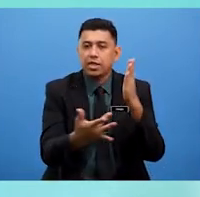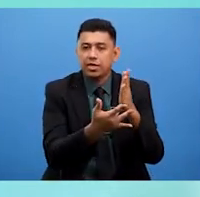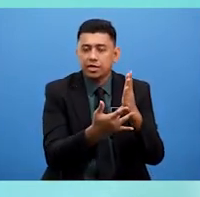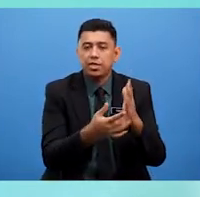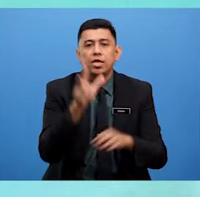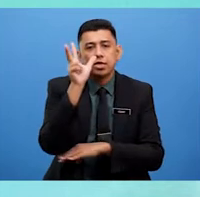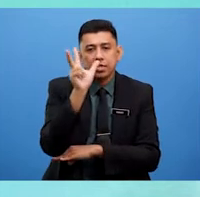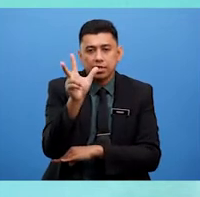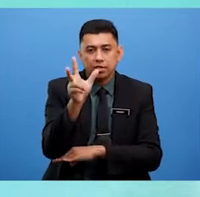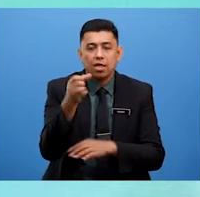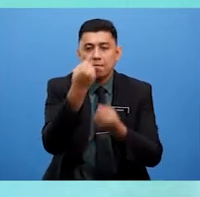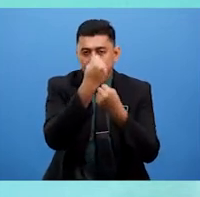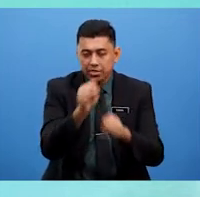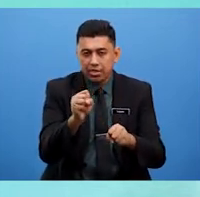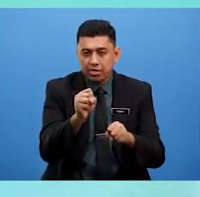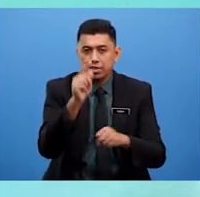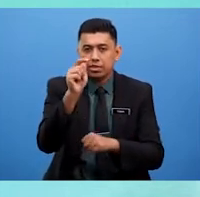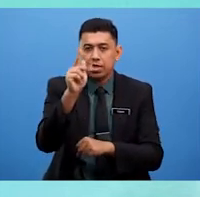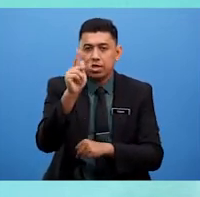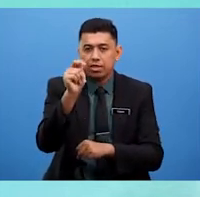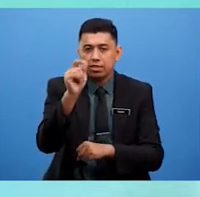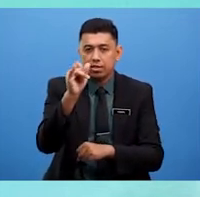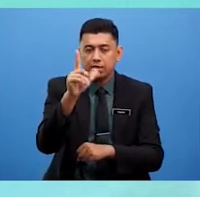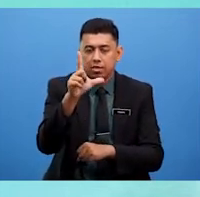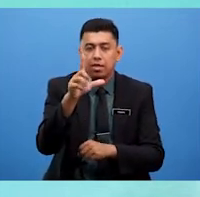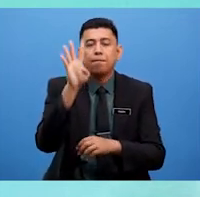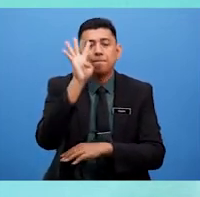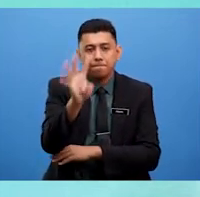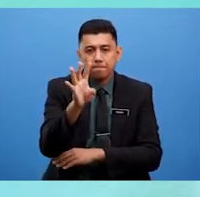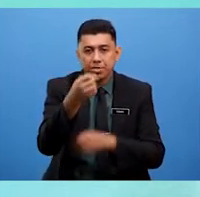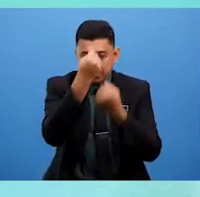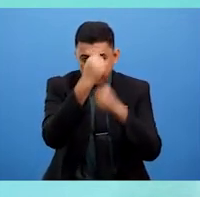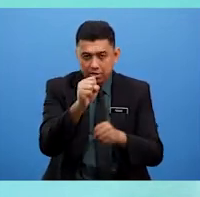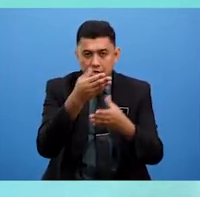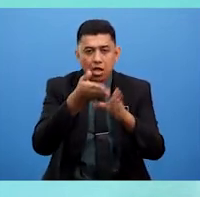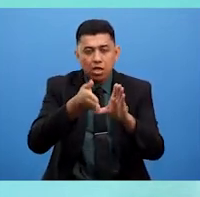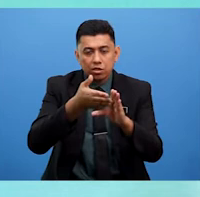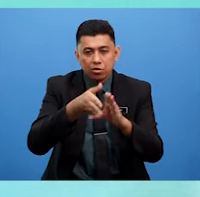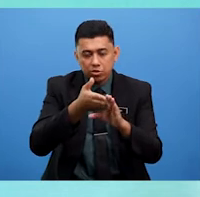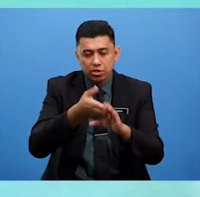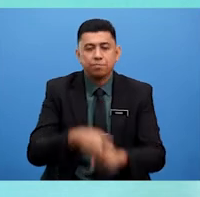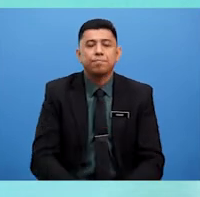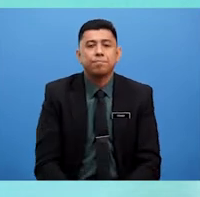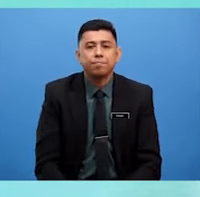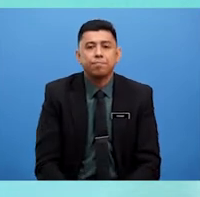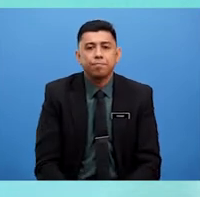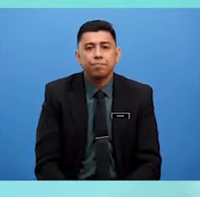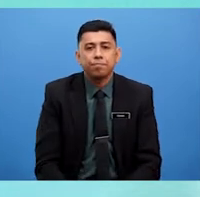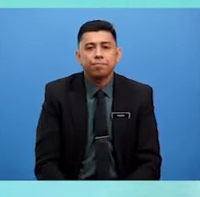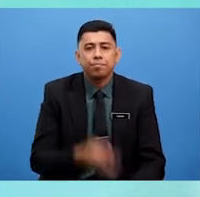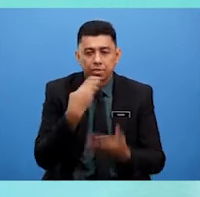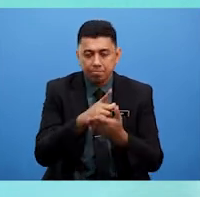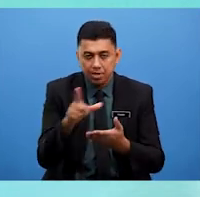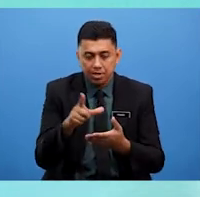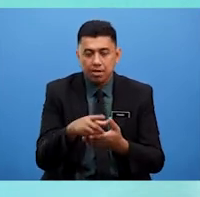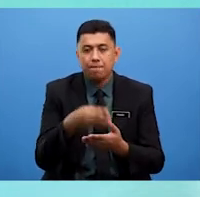teknikal. Yang ketiga, persediaan taktikal. Dan yang keempat, persediaan psikologikal.